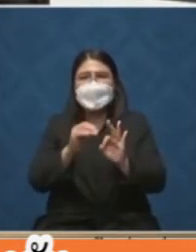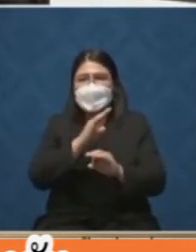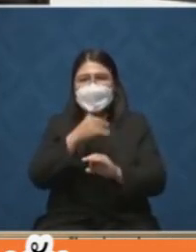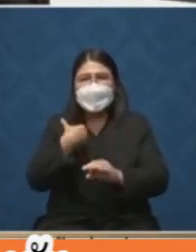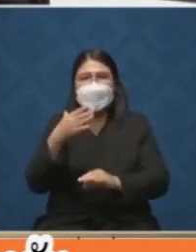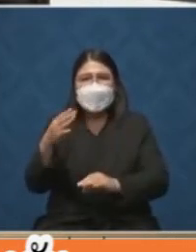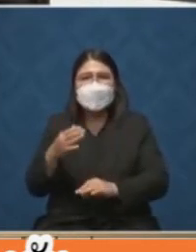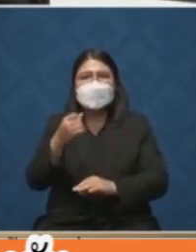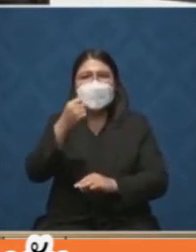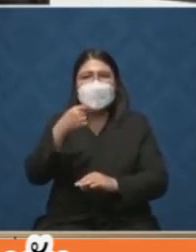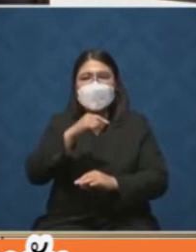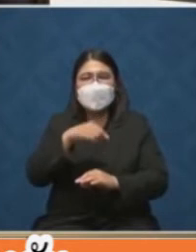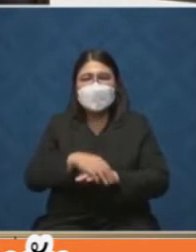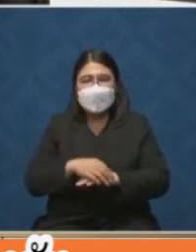นอไ้